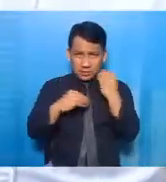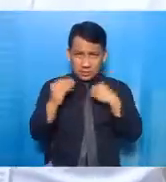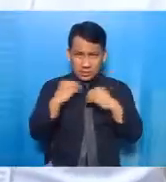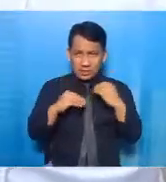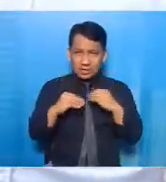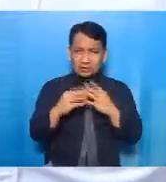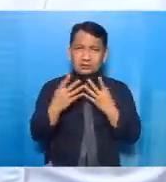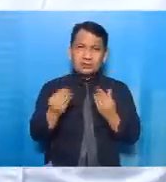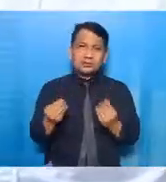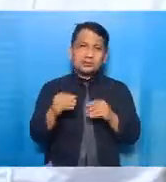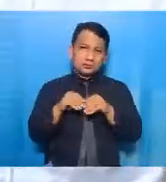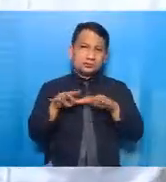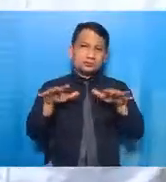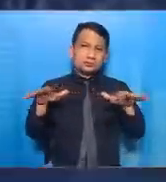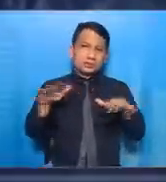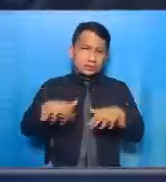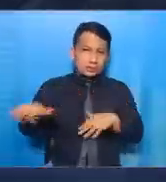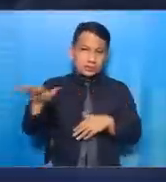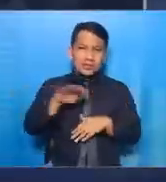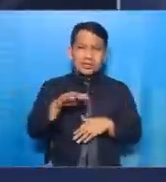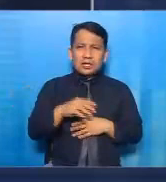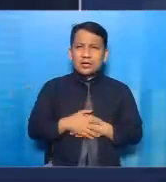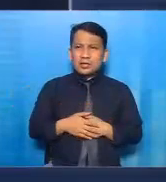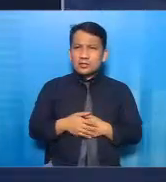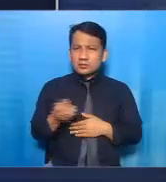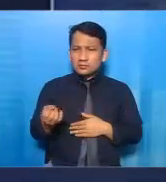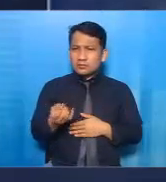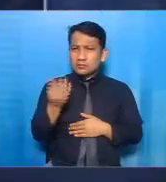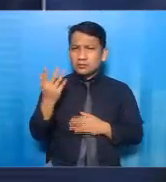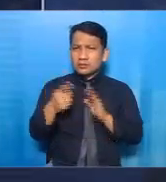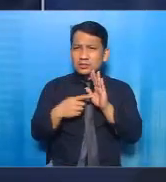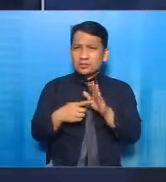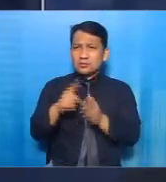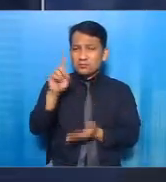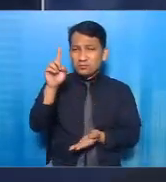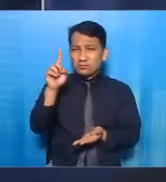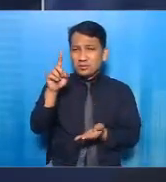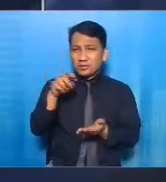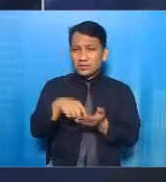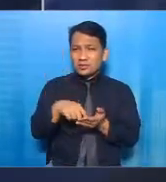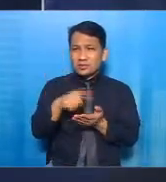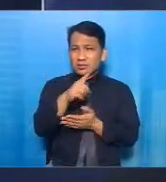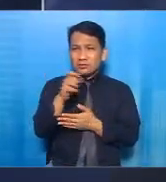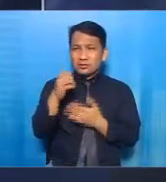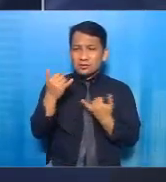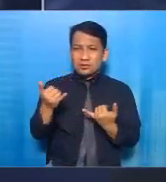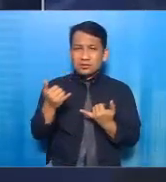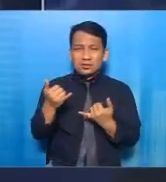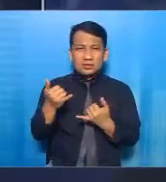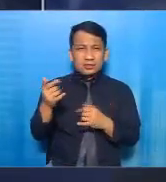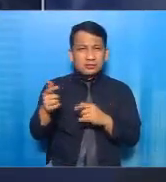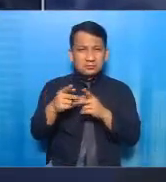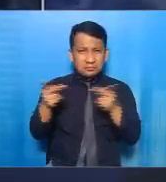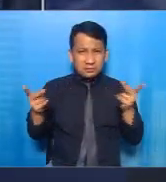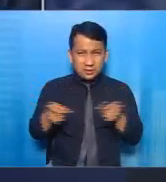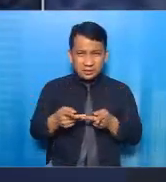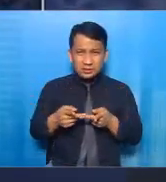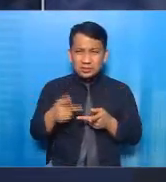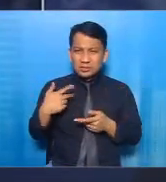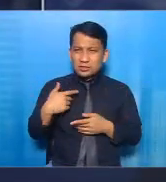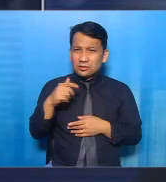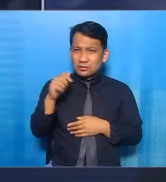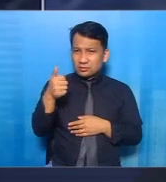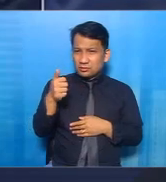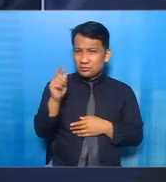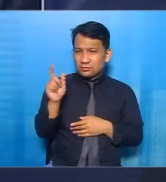doon na nagkakaroon ng kawan sa household. Pumalo na rin kasi sa higit 100 ang daily average cases sa lungsod kumpara sa 10 to 20